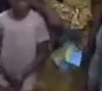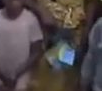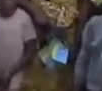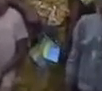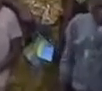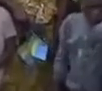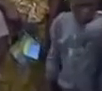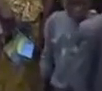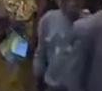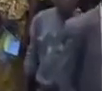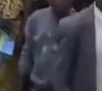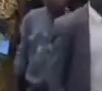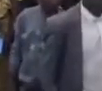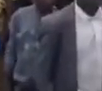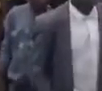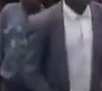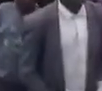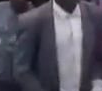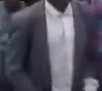watubyaye